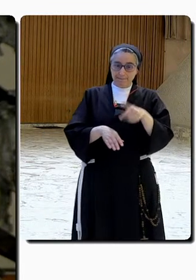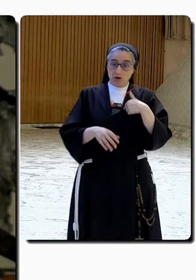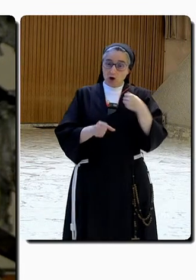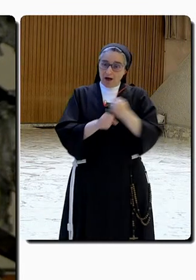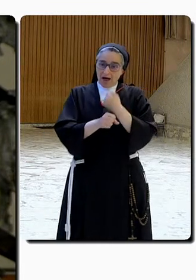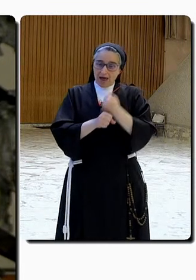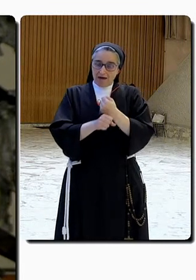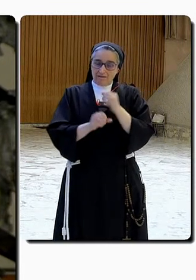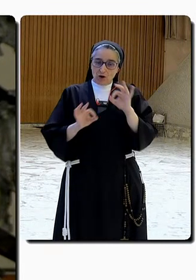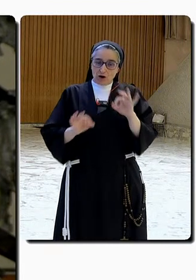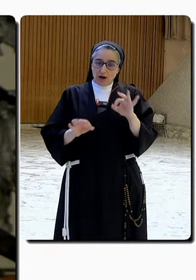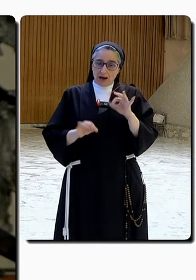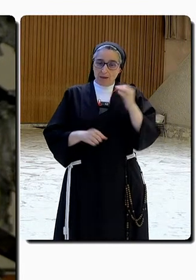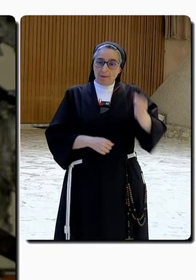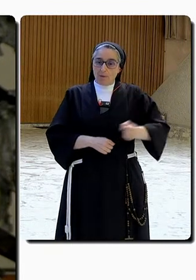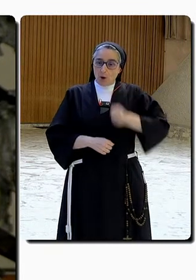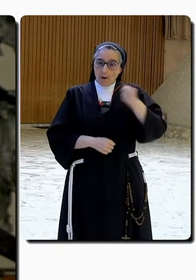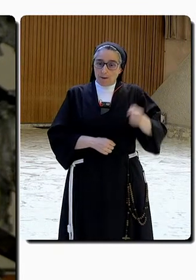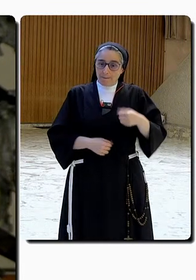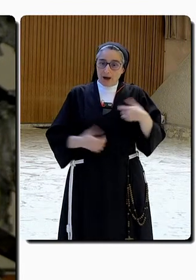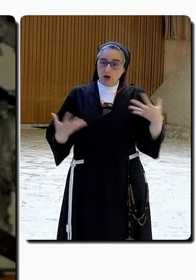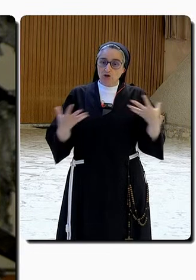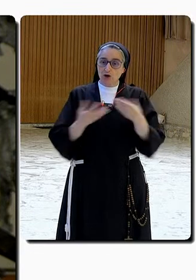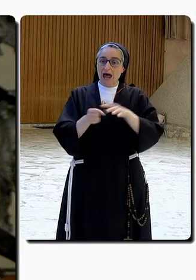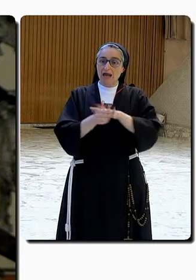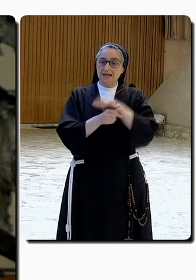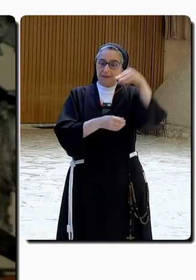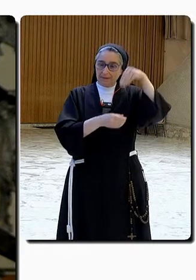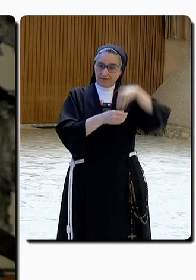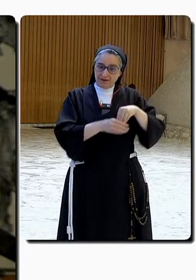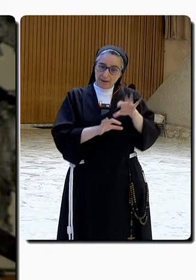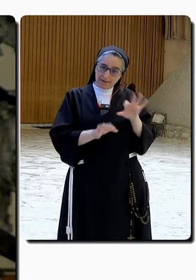lavorando nella pastorale delle famiglie,